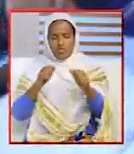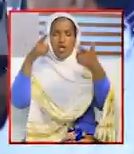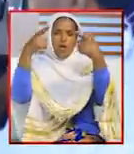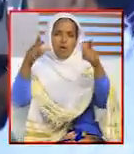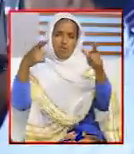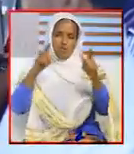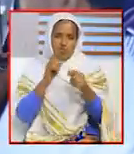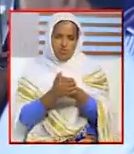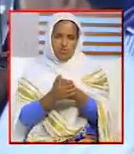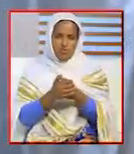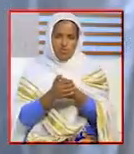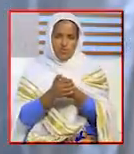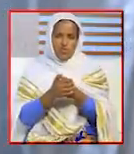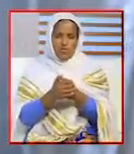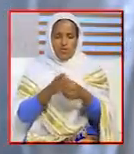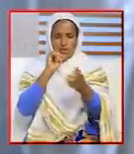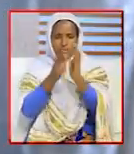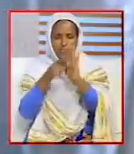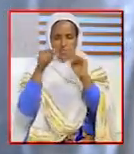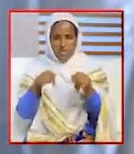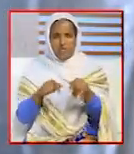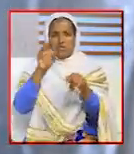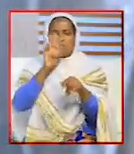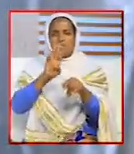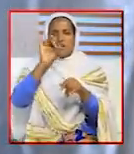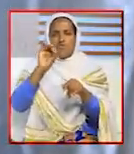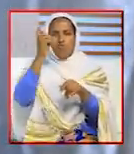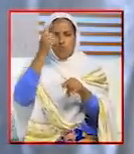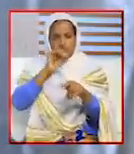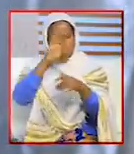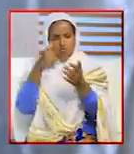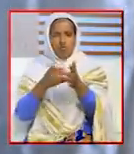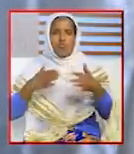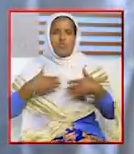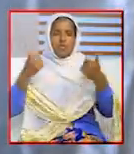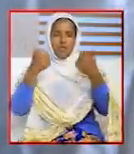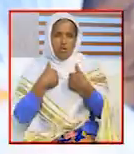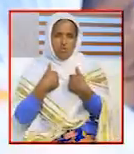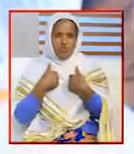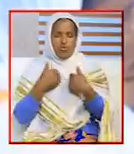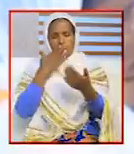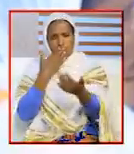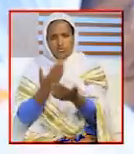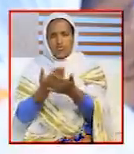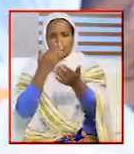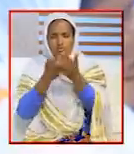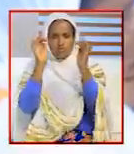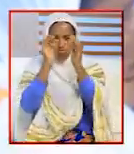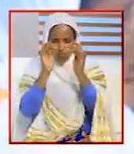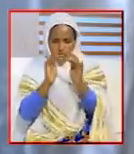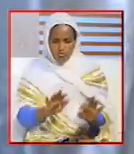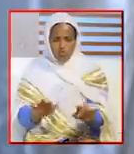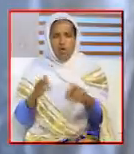ነው። ሴልፎን አሁን ዛሬ ሴልፎን ሁሉም ወጣት አለው። ግን ጥሩ ጥሩ ዌብሳይቶች